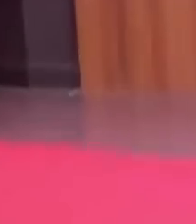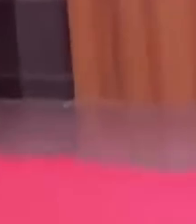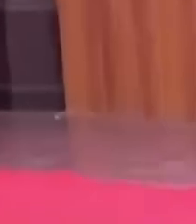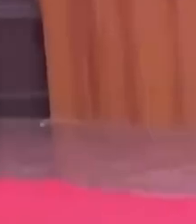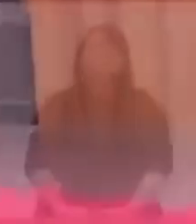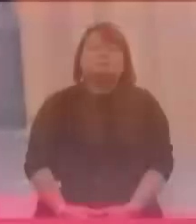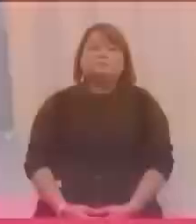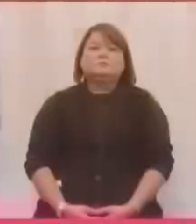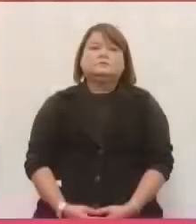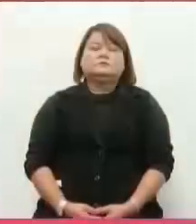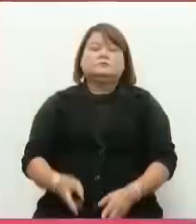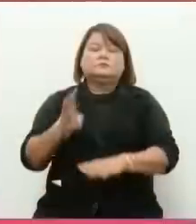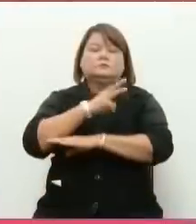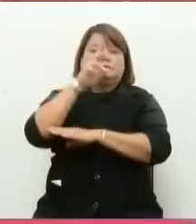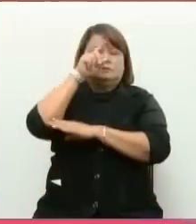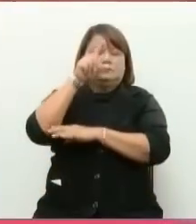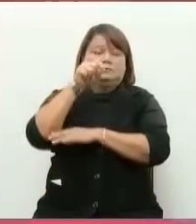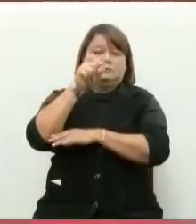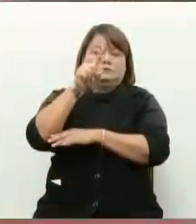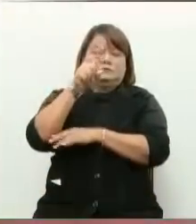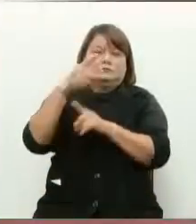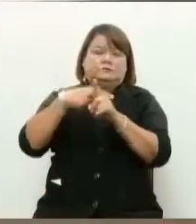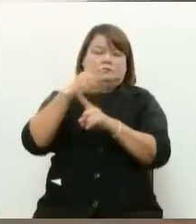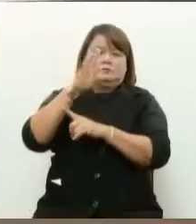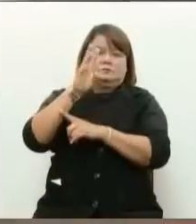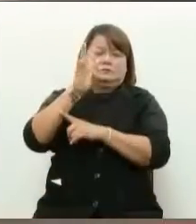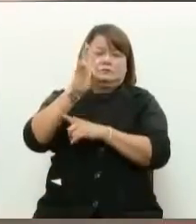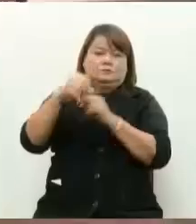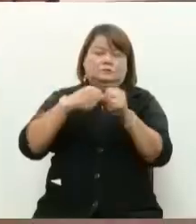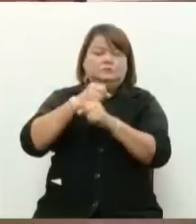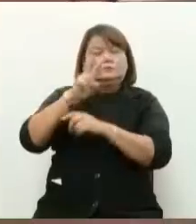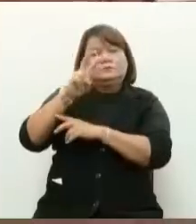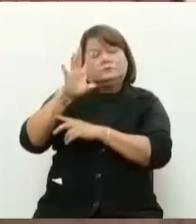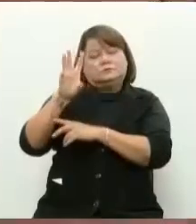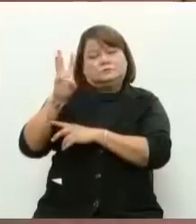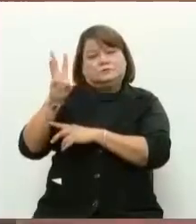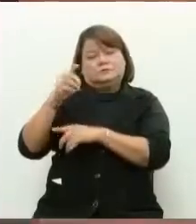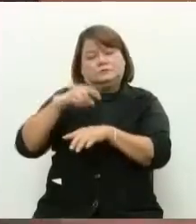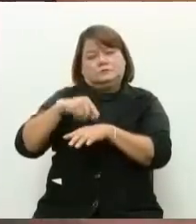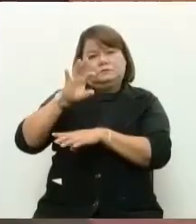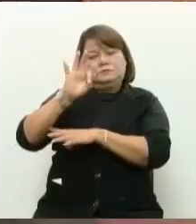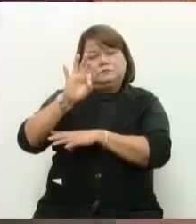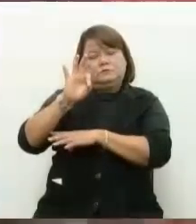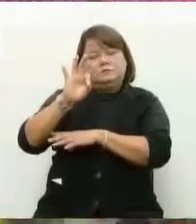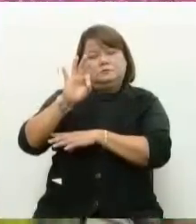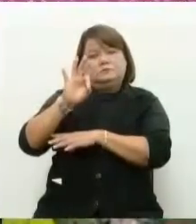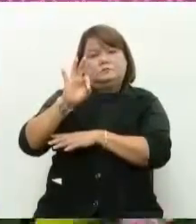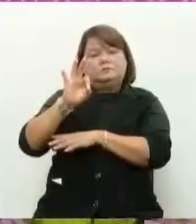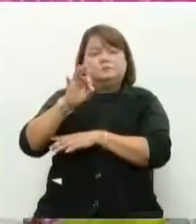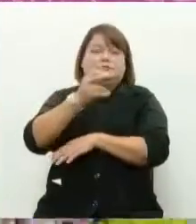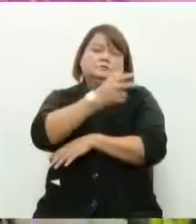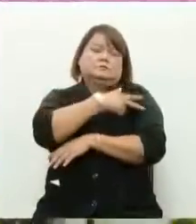เมื่อวันเสาร์ที่22กรกฎาคมพ.ศ. 2566เวลา9นาฬิกาด